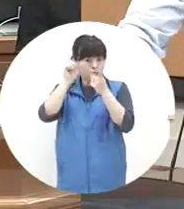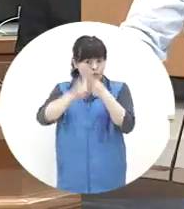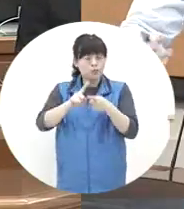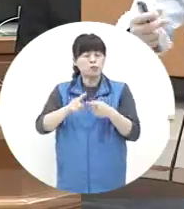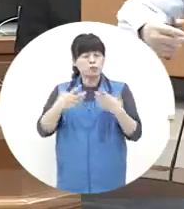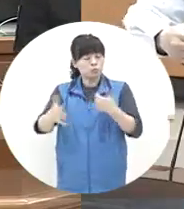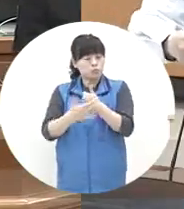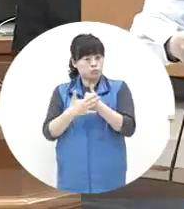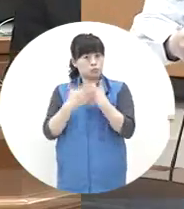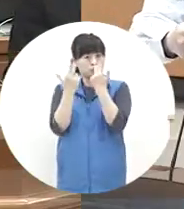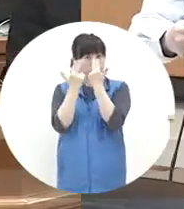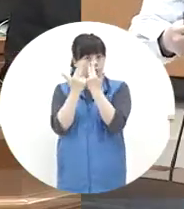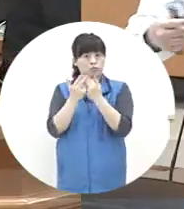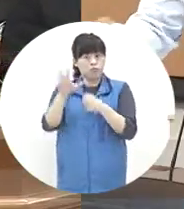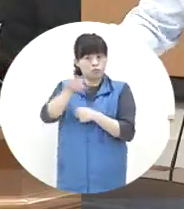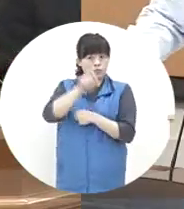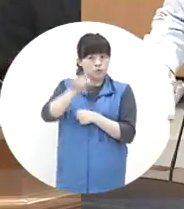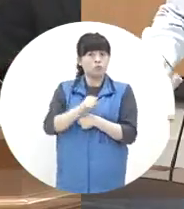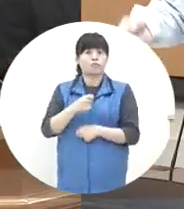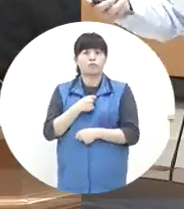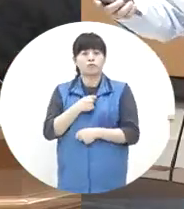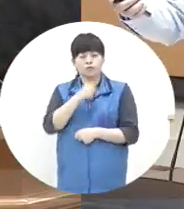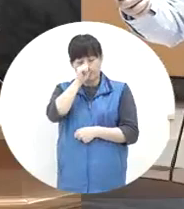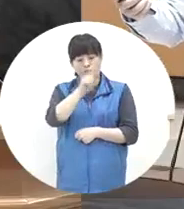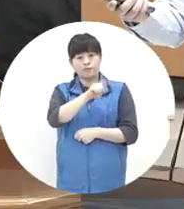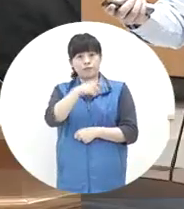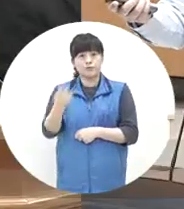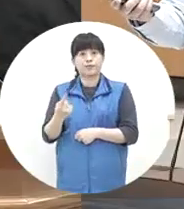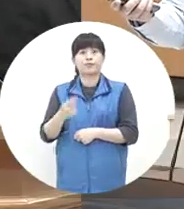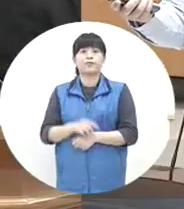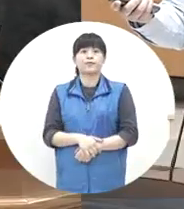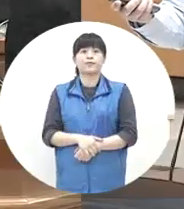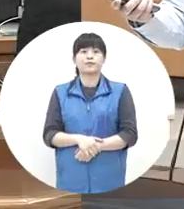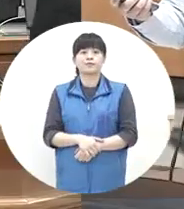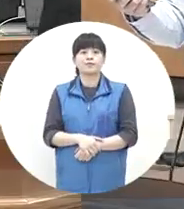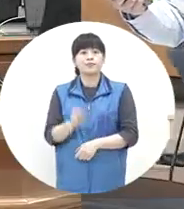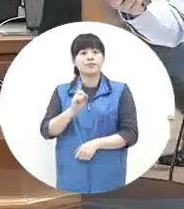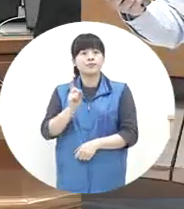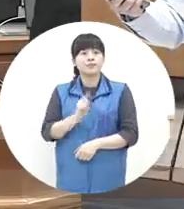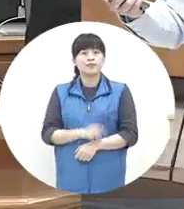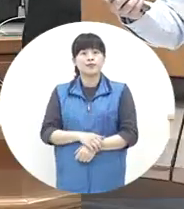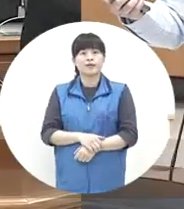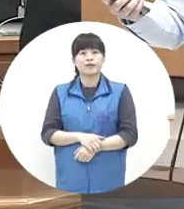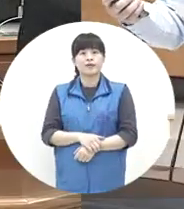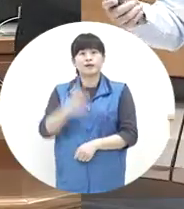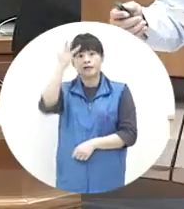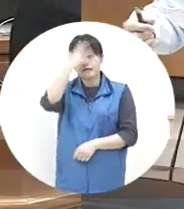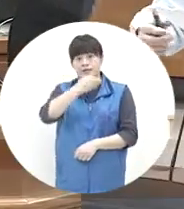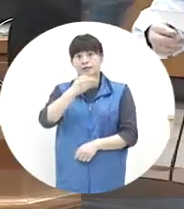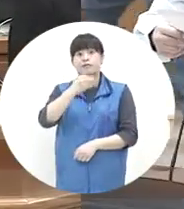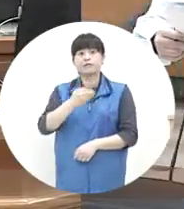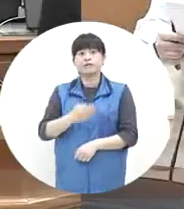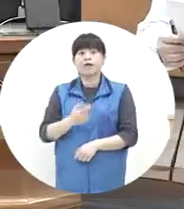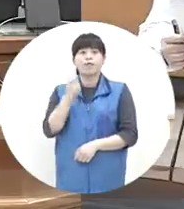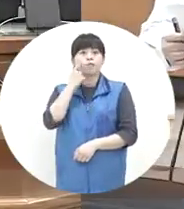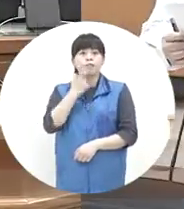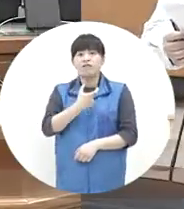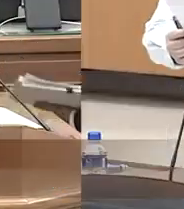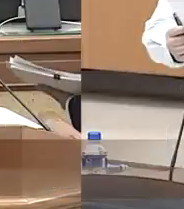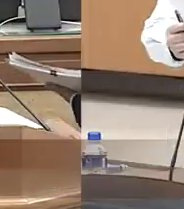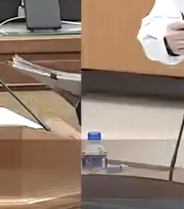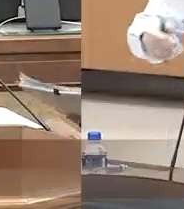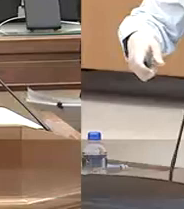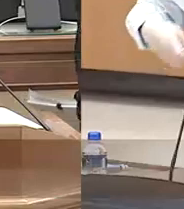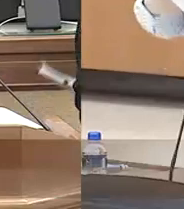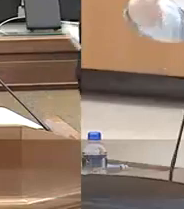新北市哦争取一点。好，接下来就是下一个议题，是这个 老人装假牙的这个补